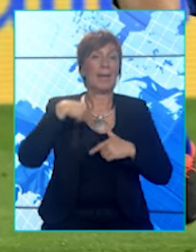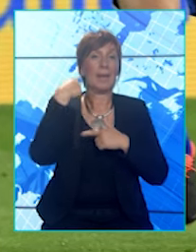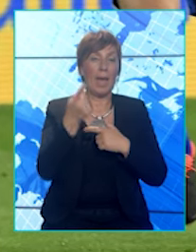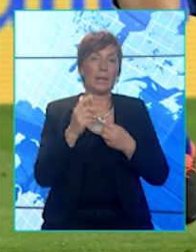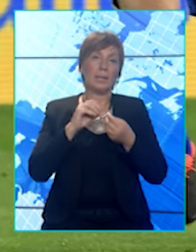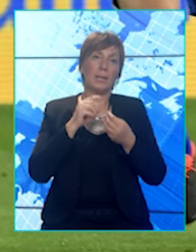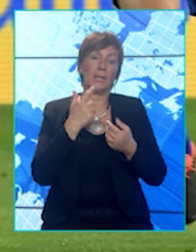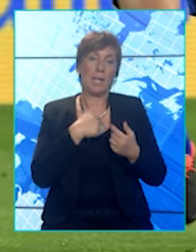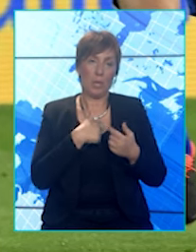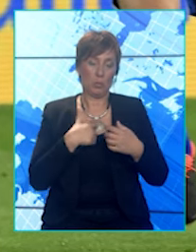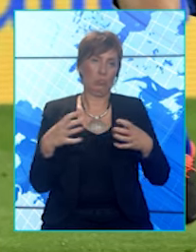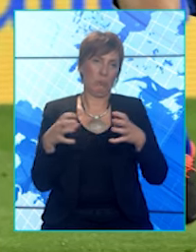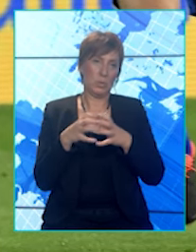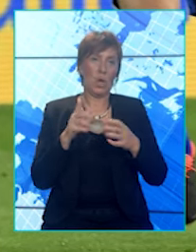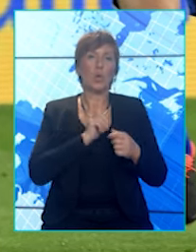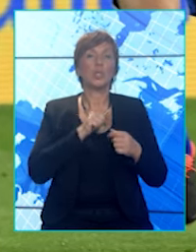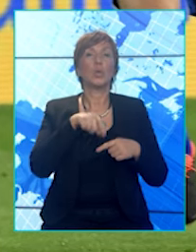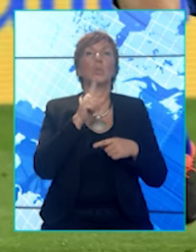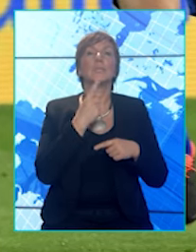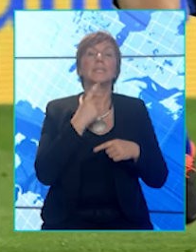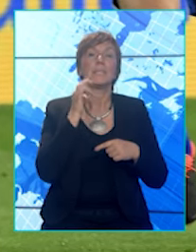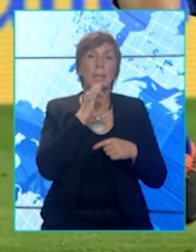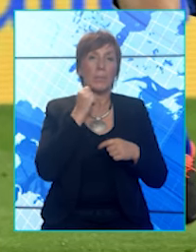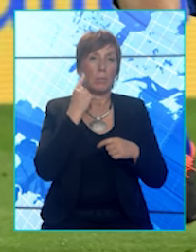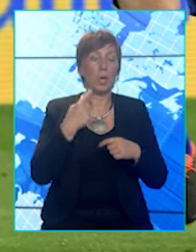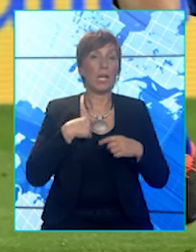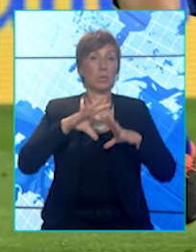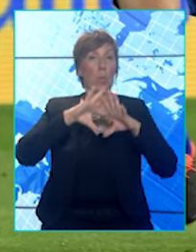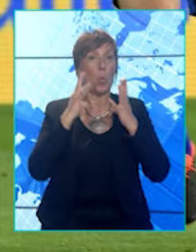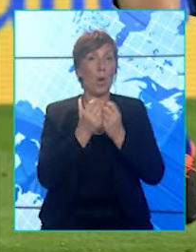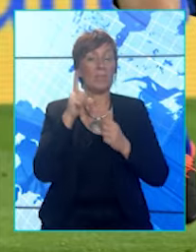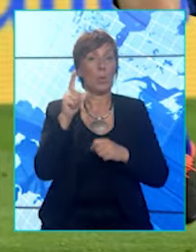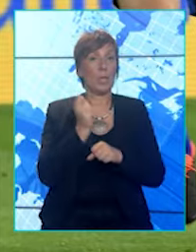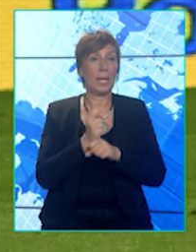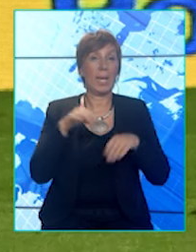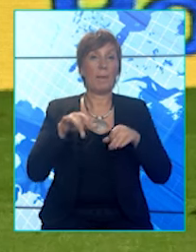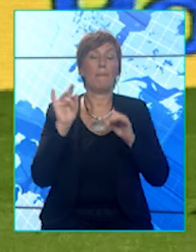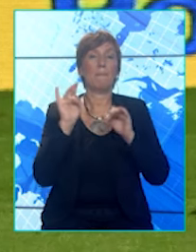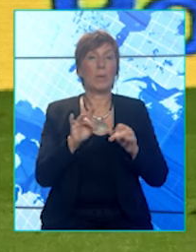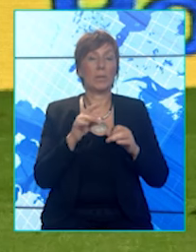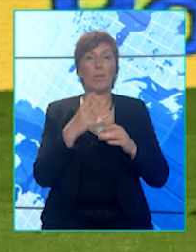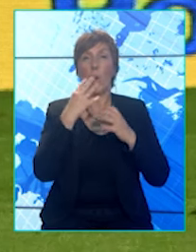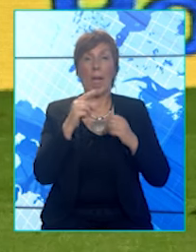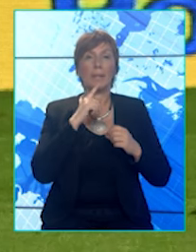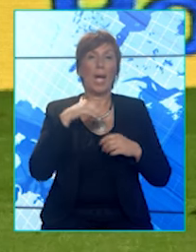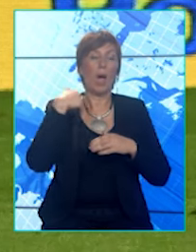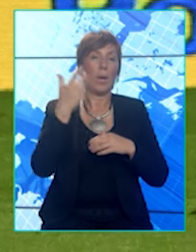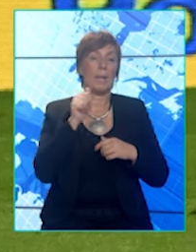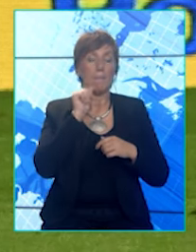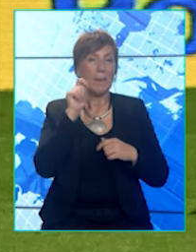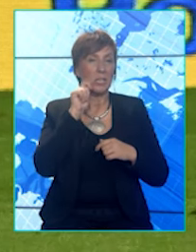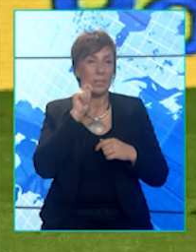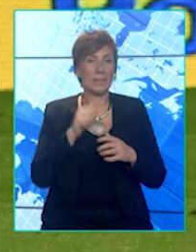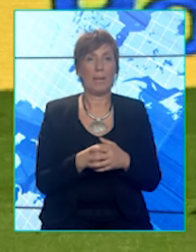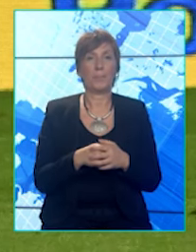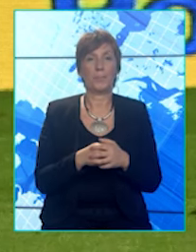Naredni izazovi našu reprezentaciju očekuju u septembru, kada ćemo u okviru Lige nacija igrati protiv Nizozemske, a onda i